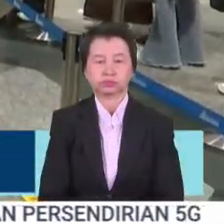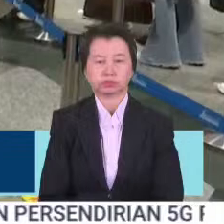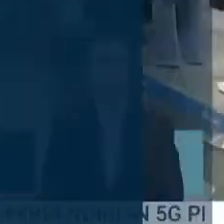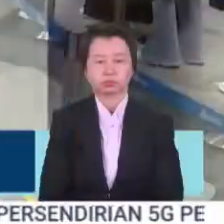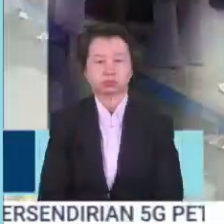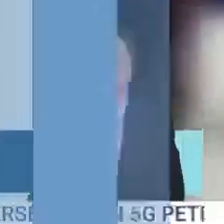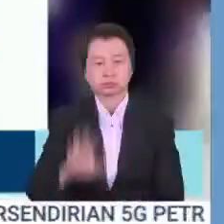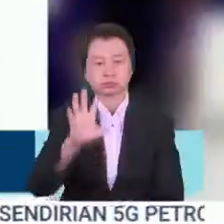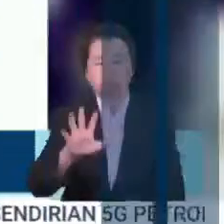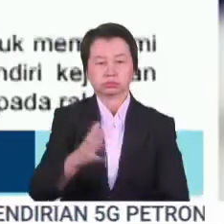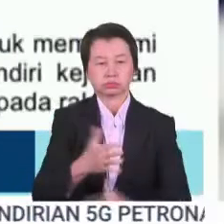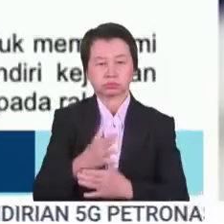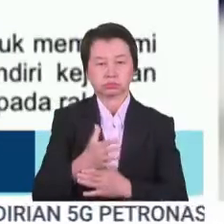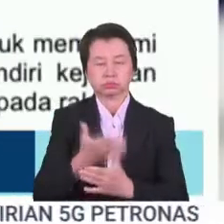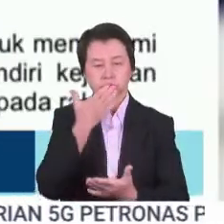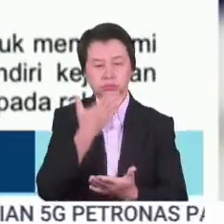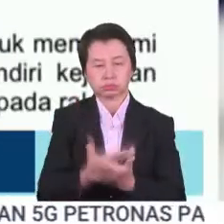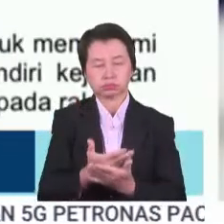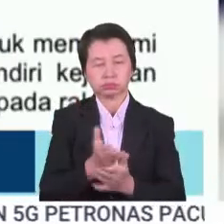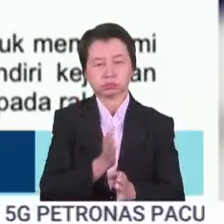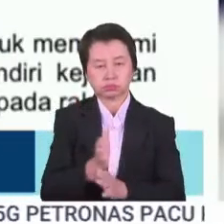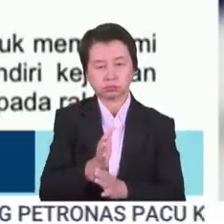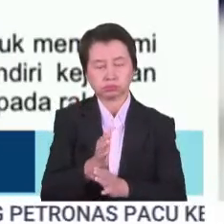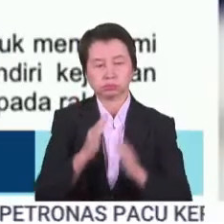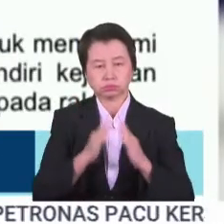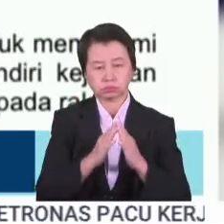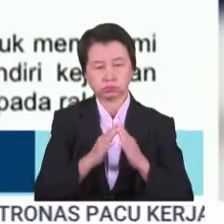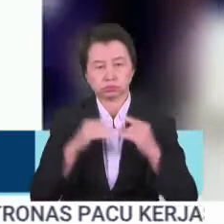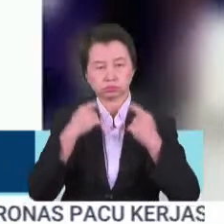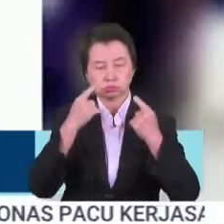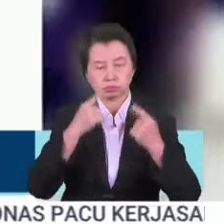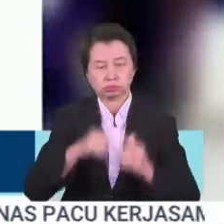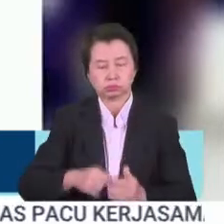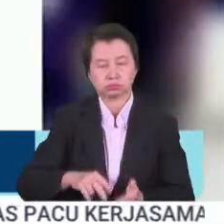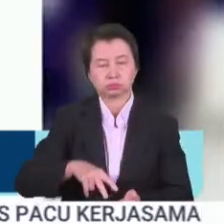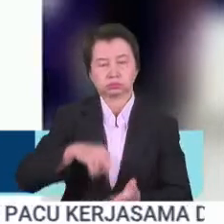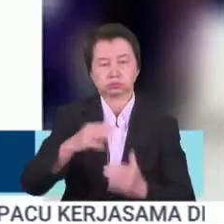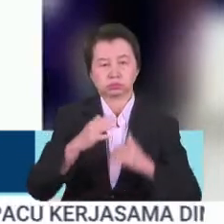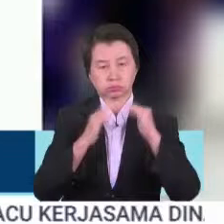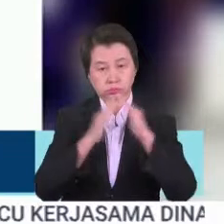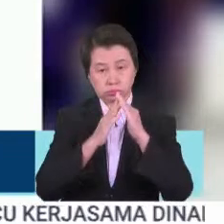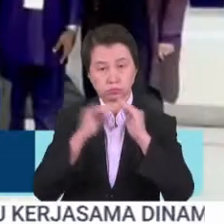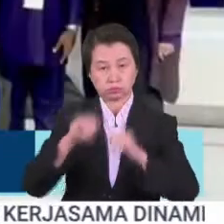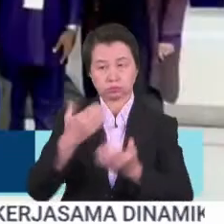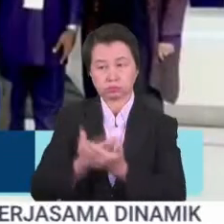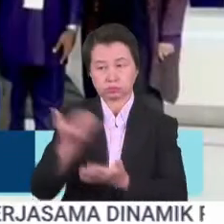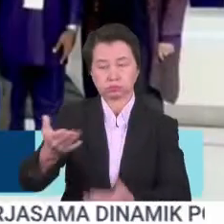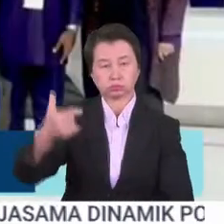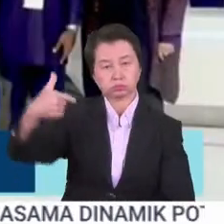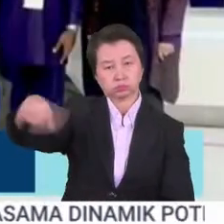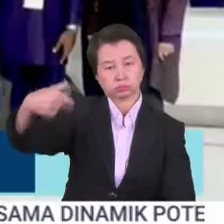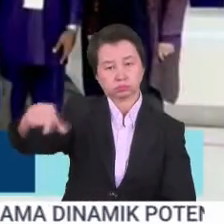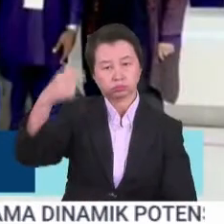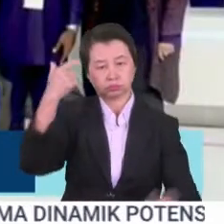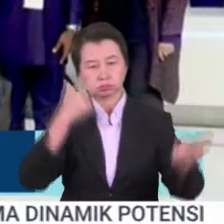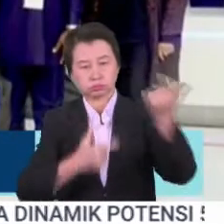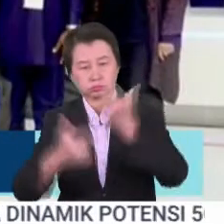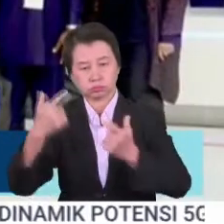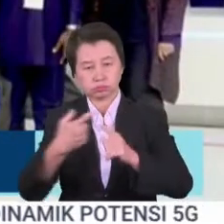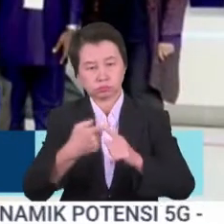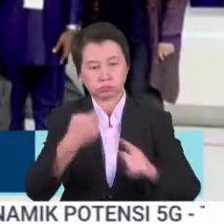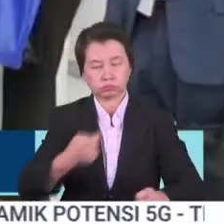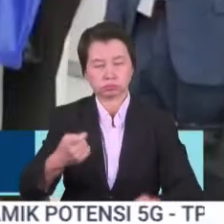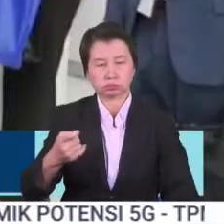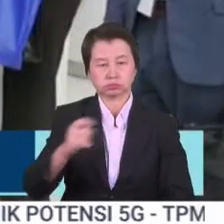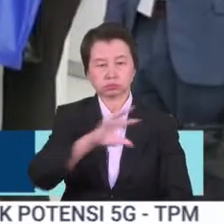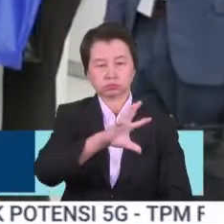Prima Kongsi Amalan Terbaik Sektor Perumahan dan Kejayaan Membangunkan Kediaman Mampu Milik Berkualiti pada sesi lawatan delegasi dari